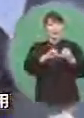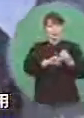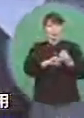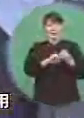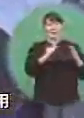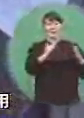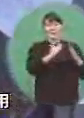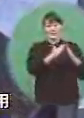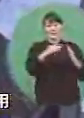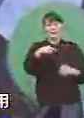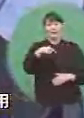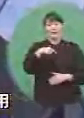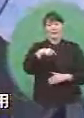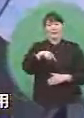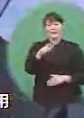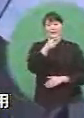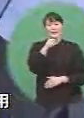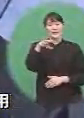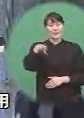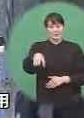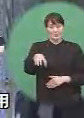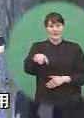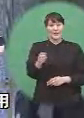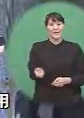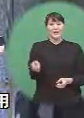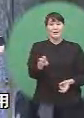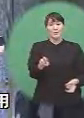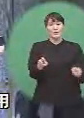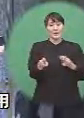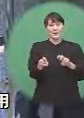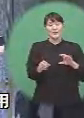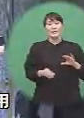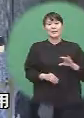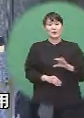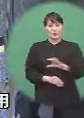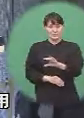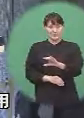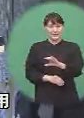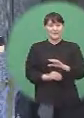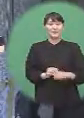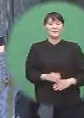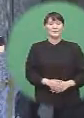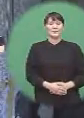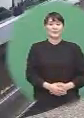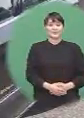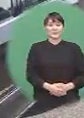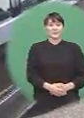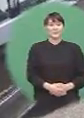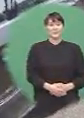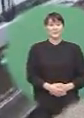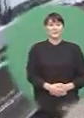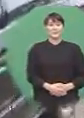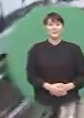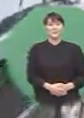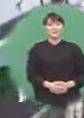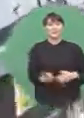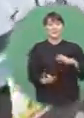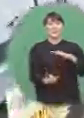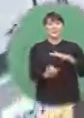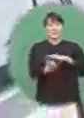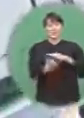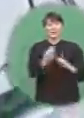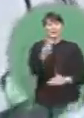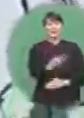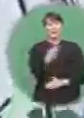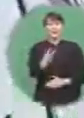指定の目的地まで複数の人と乗り合わせて利用します乗車定員は